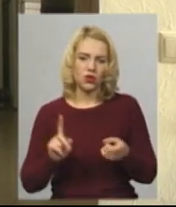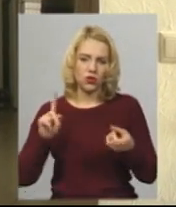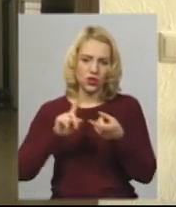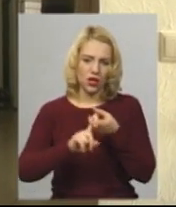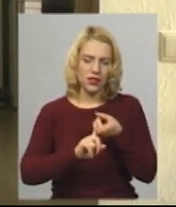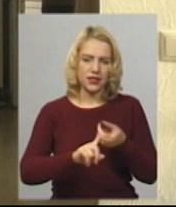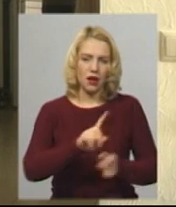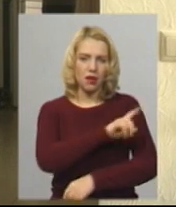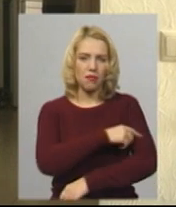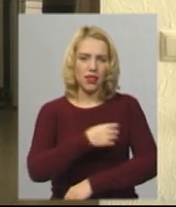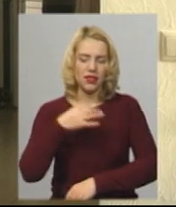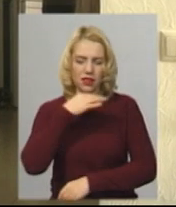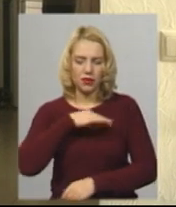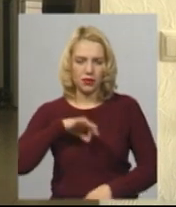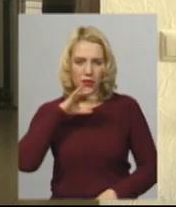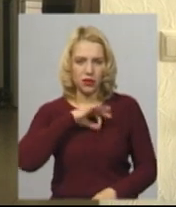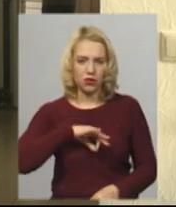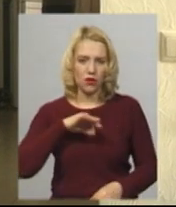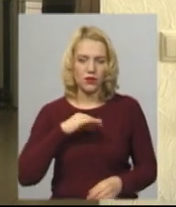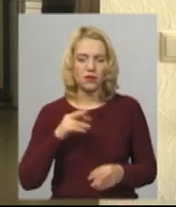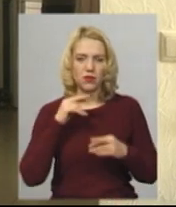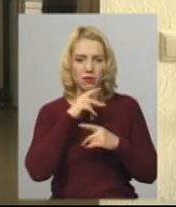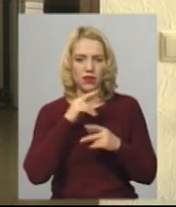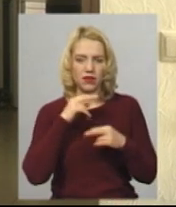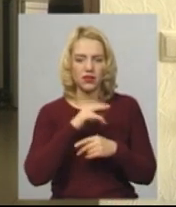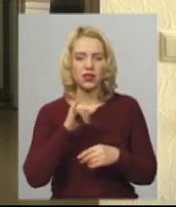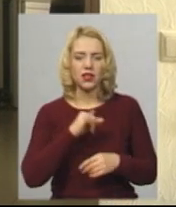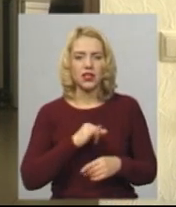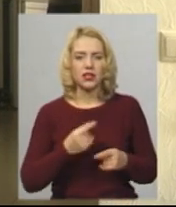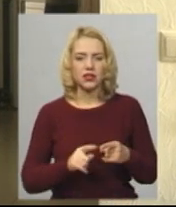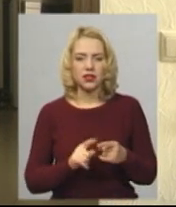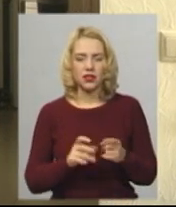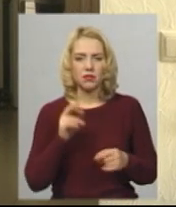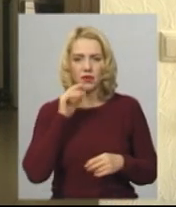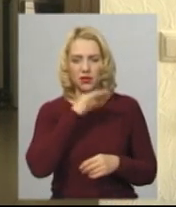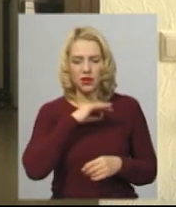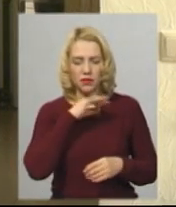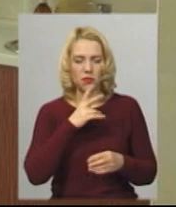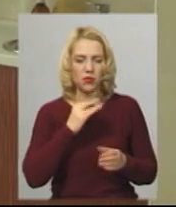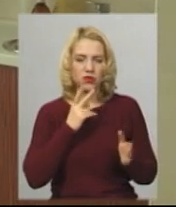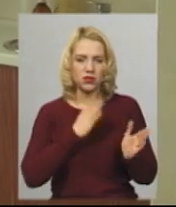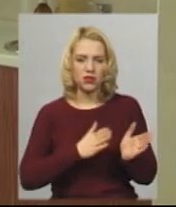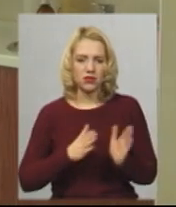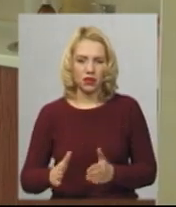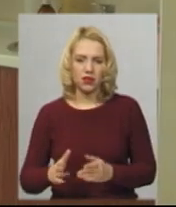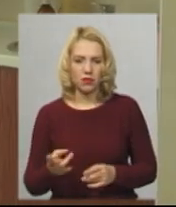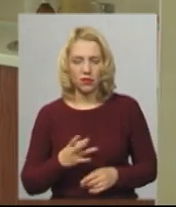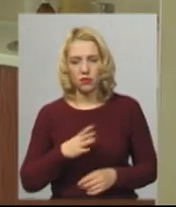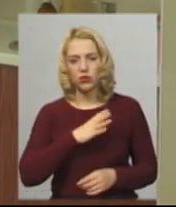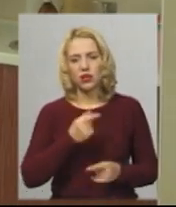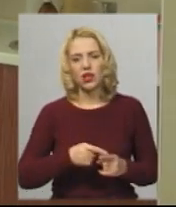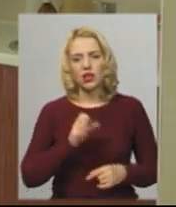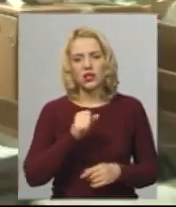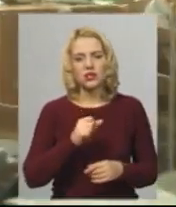лікування, тобто таблітований прийом препаратів, і причому цей прийом постійний, пожиттєвий. За статистикою Хмельницької